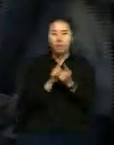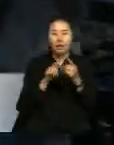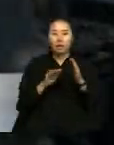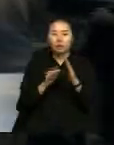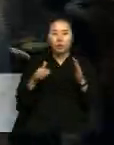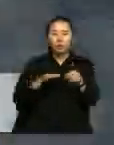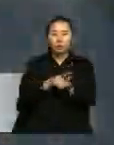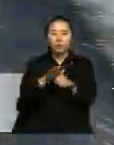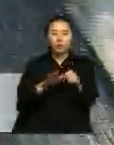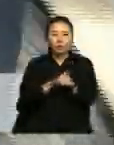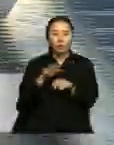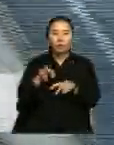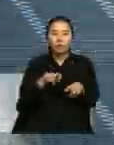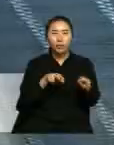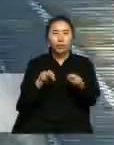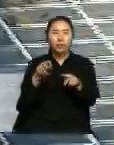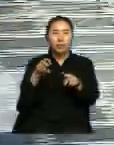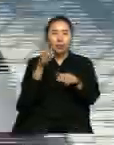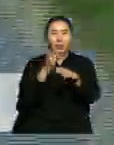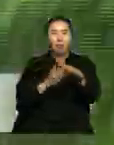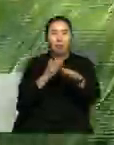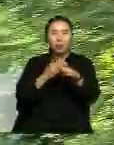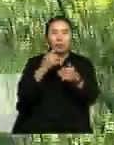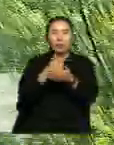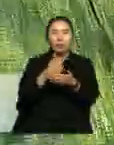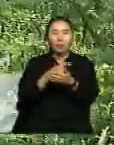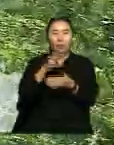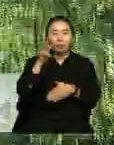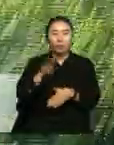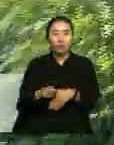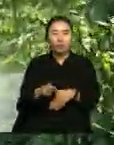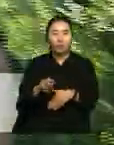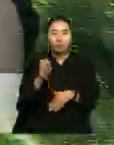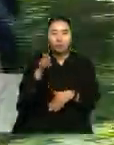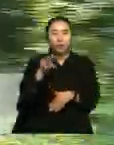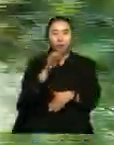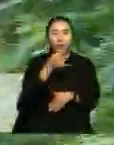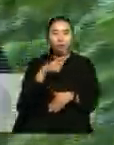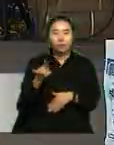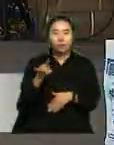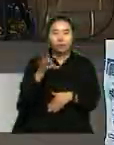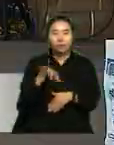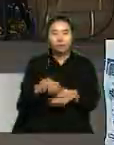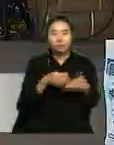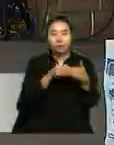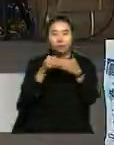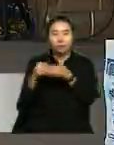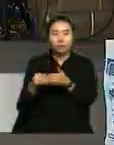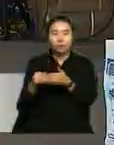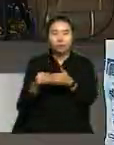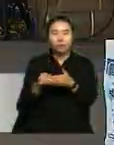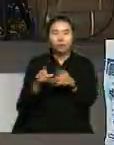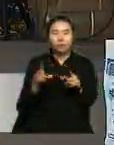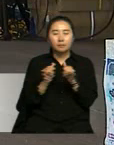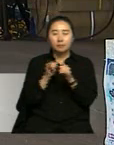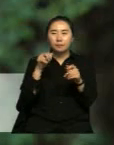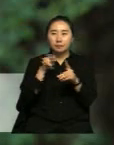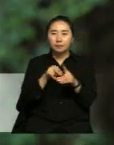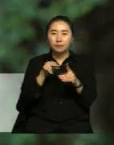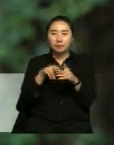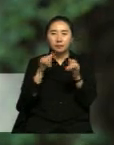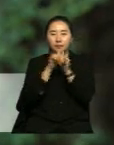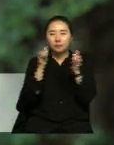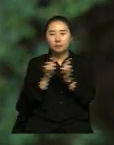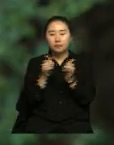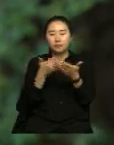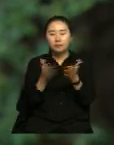가족사랑 소리정원 걷기 대회는 남양주시 걷기연맹 평내동 지회가 주관했습니다. 평내동 주민센터와